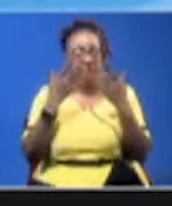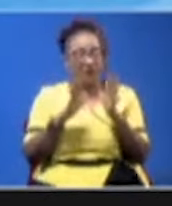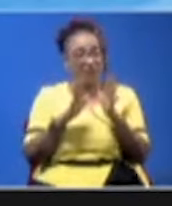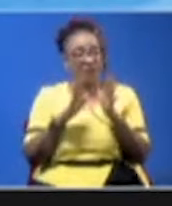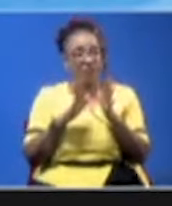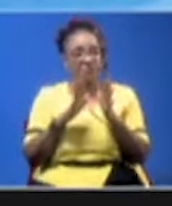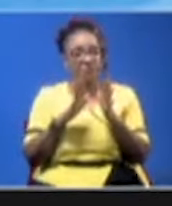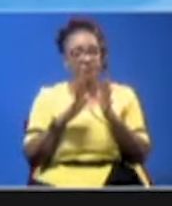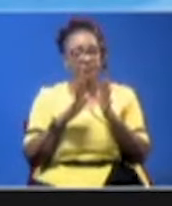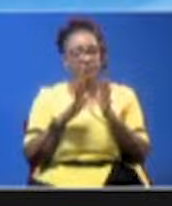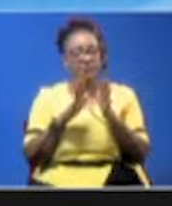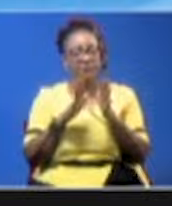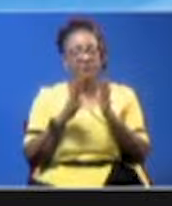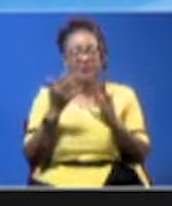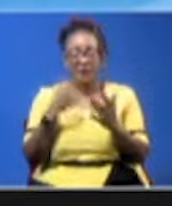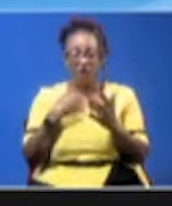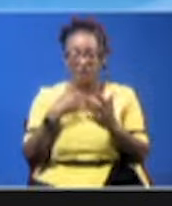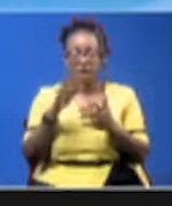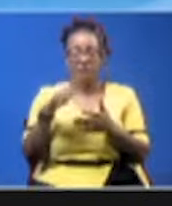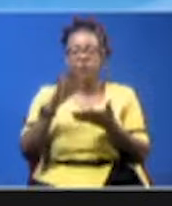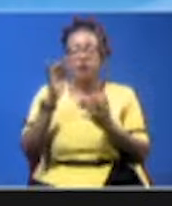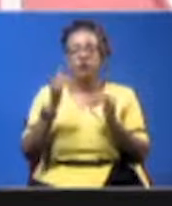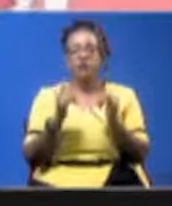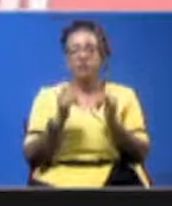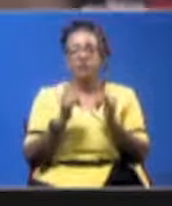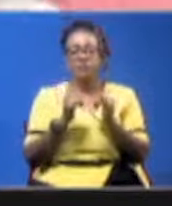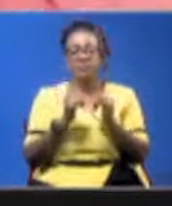Jugen Nambeka sasa anaarifu.